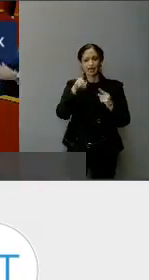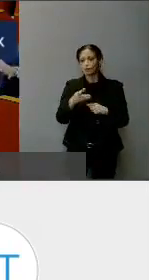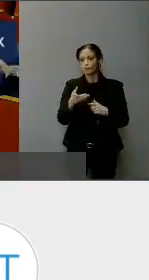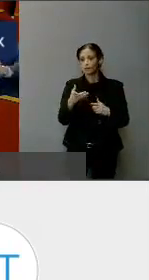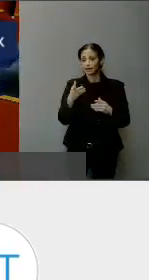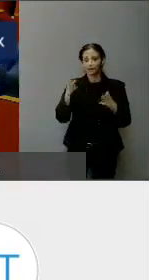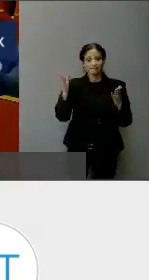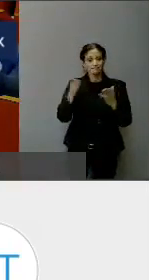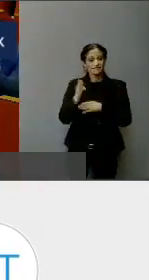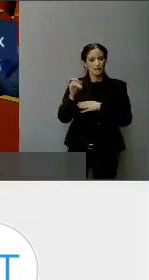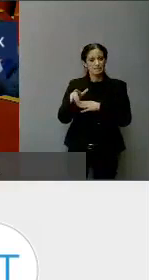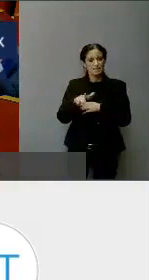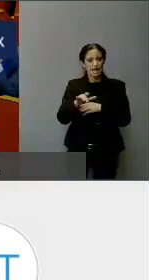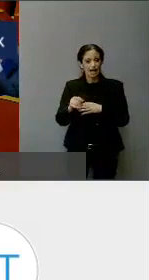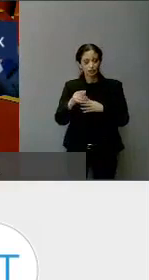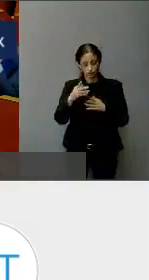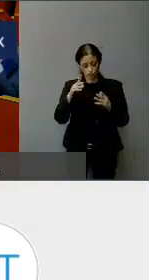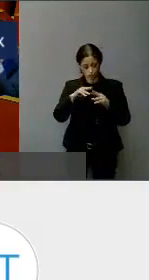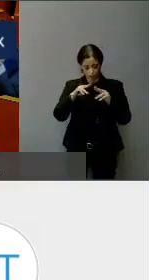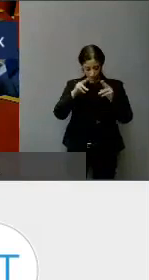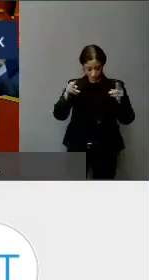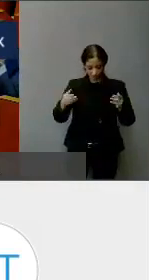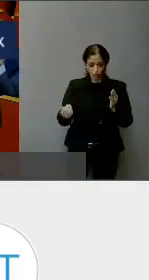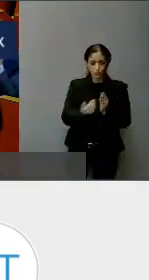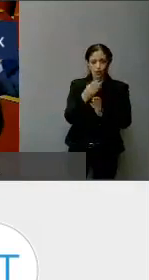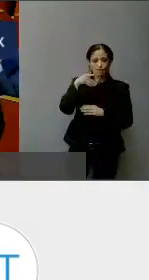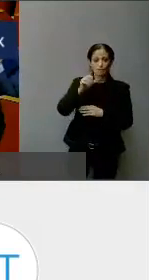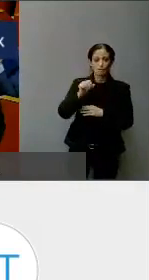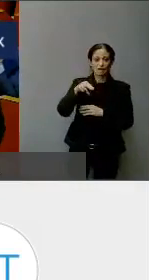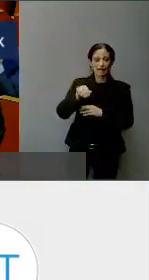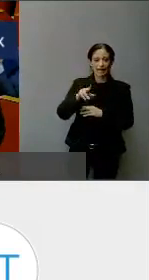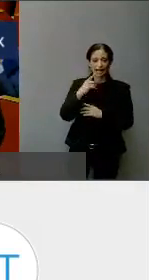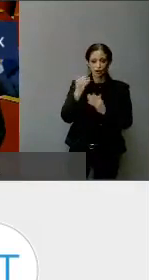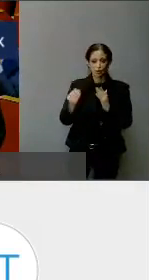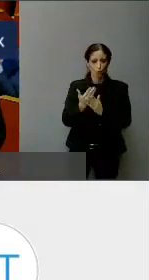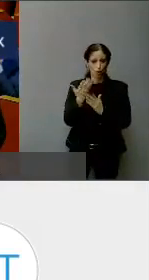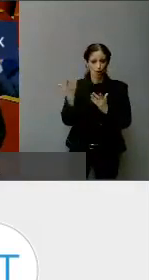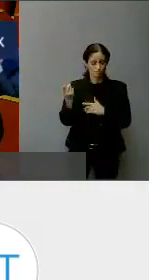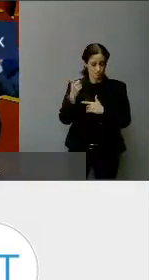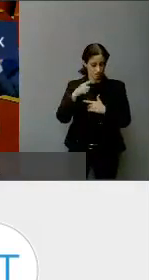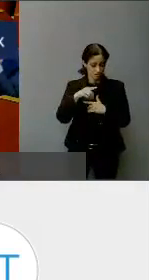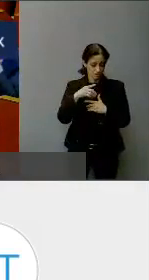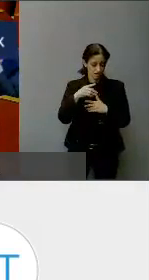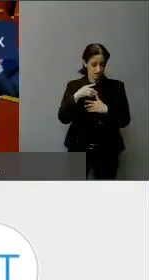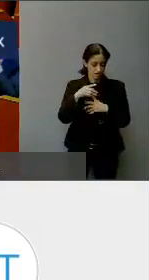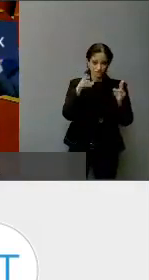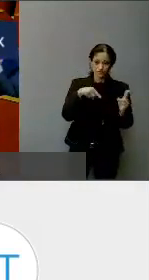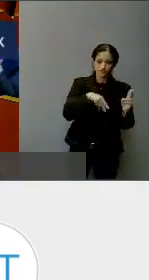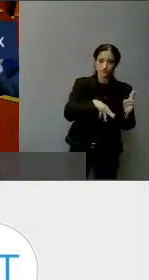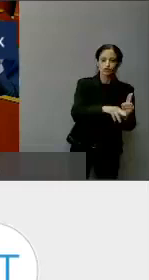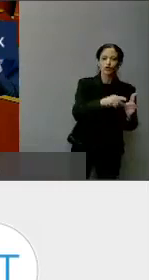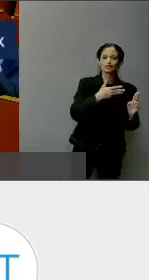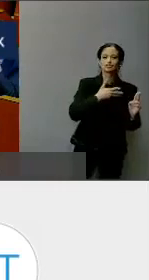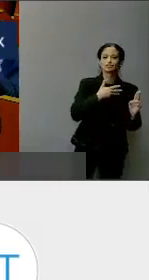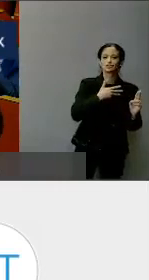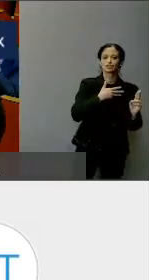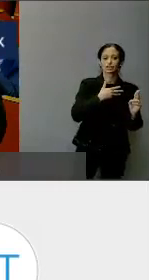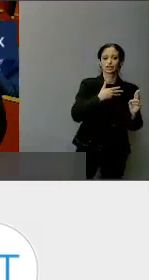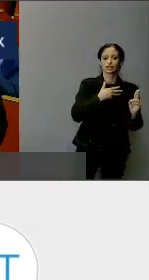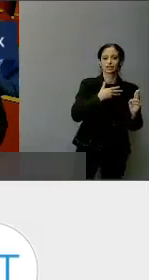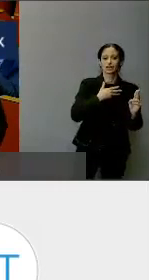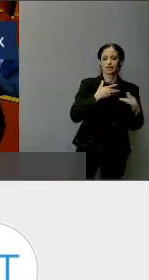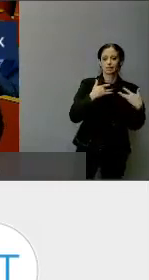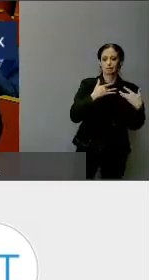ampliate volumi più del doppio non a valle dove c'è anche un parco bellissimo dei forti eccetera